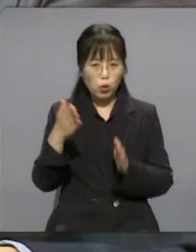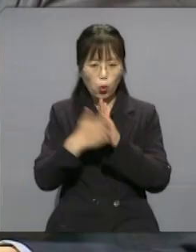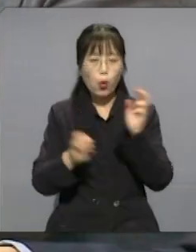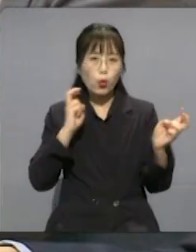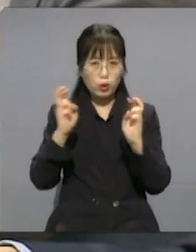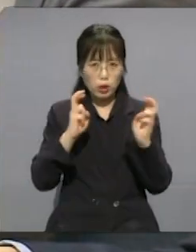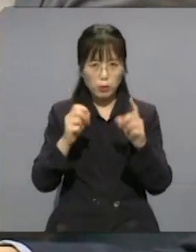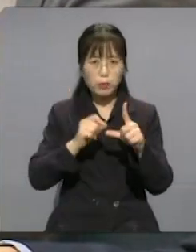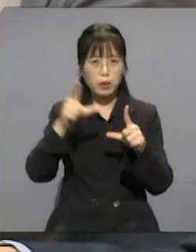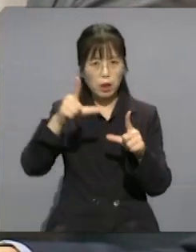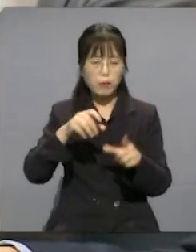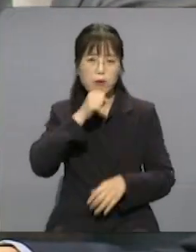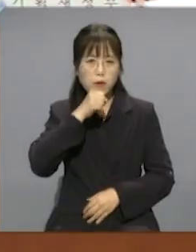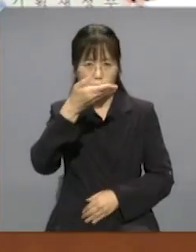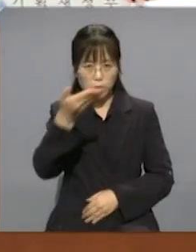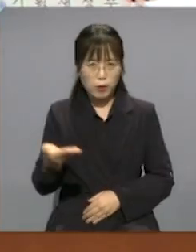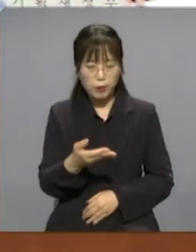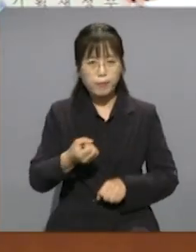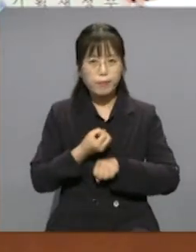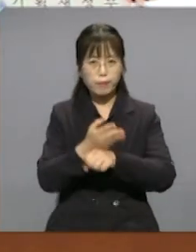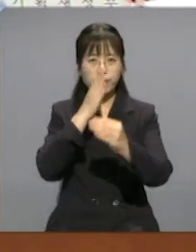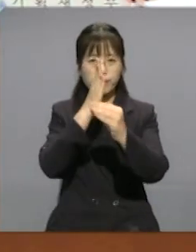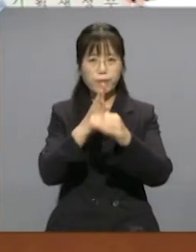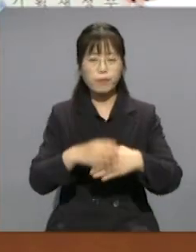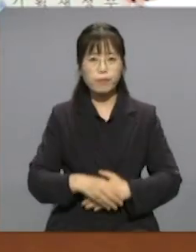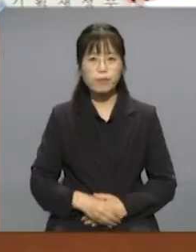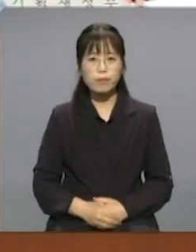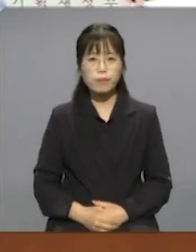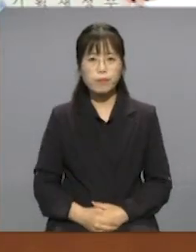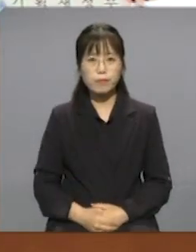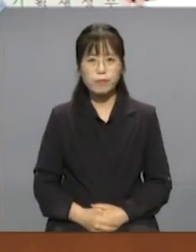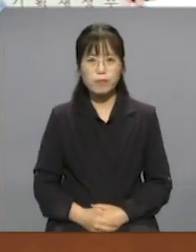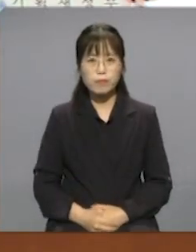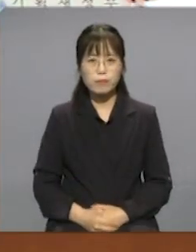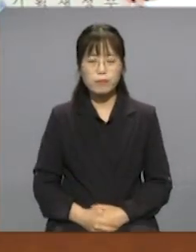공기업은 전반적으로 등급이 하락한 것으로 전해졌습니다.